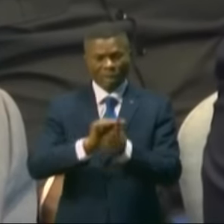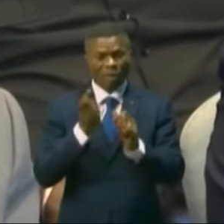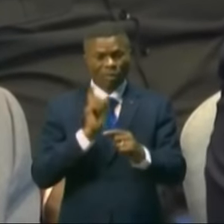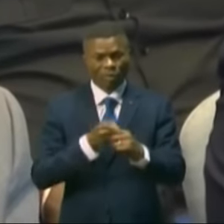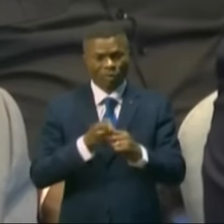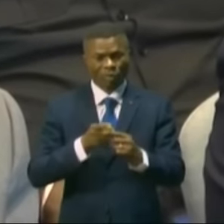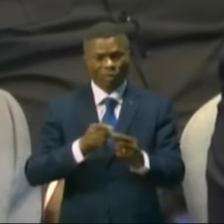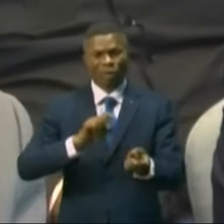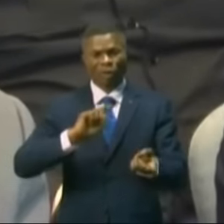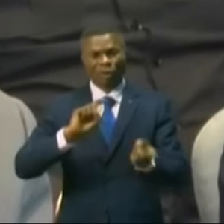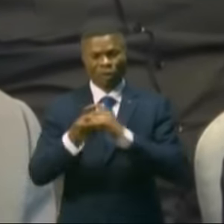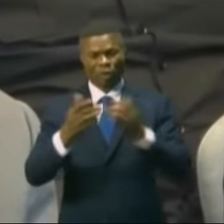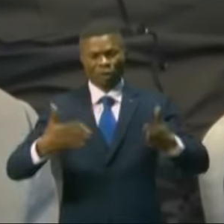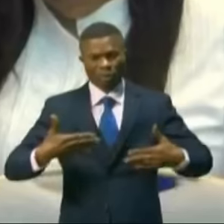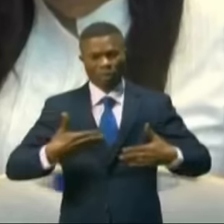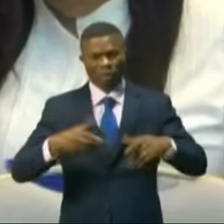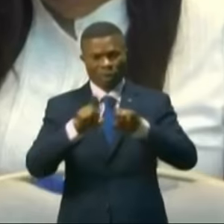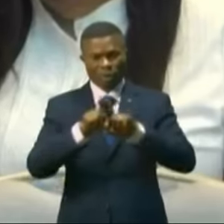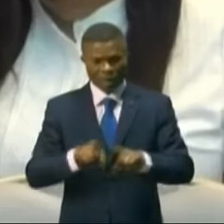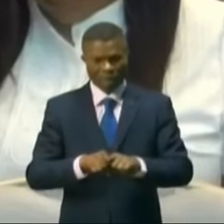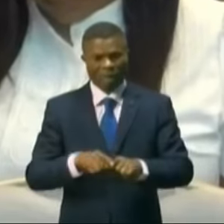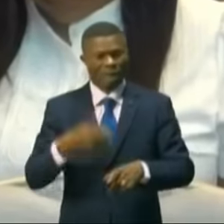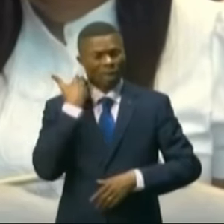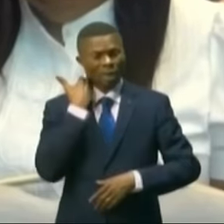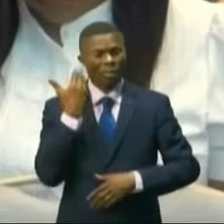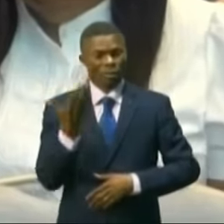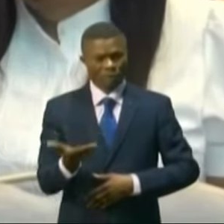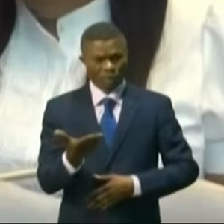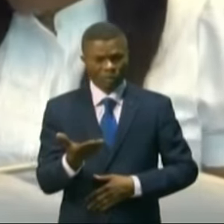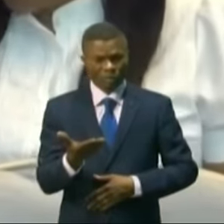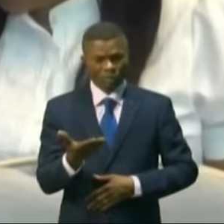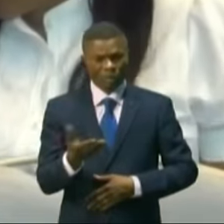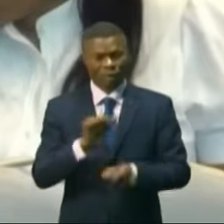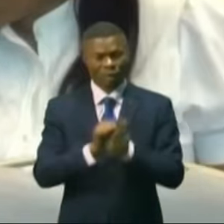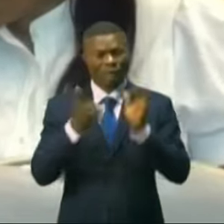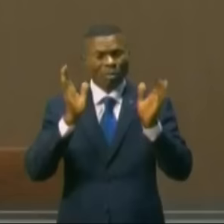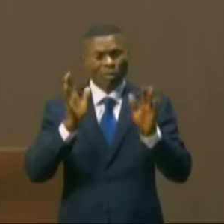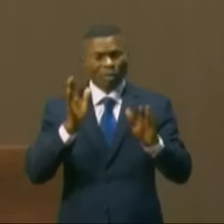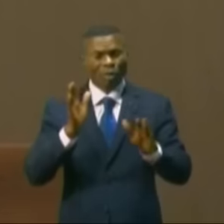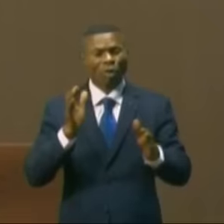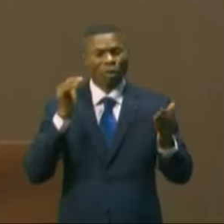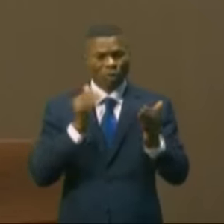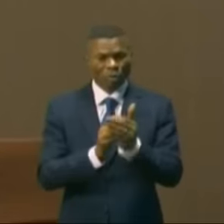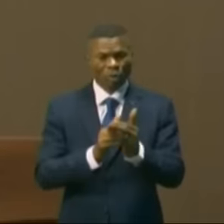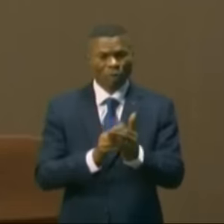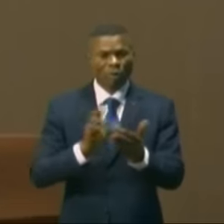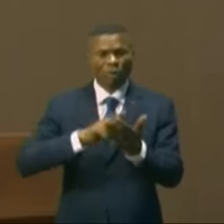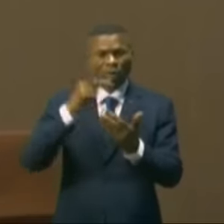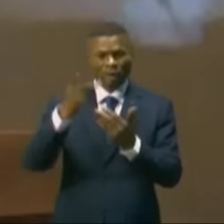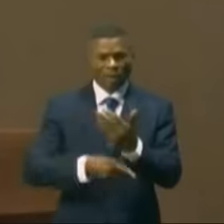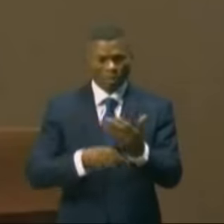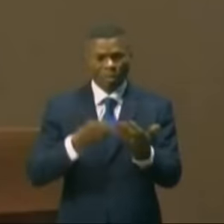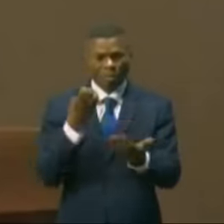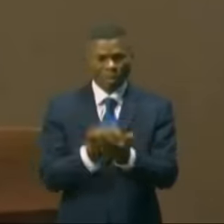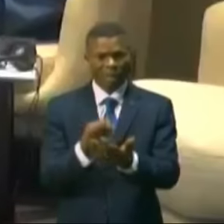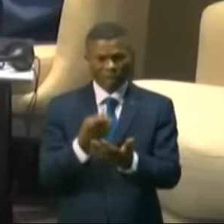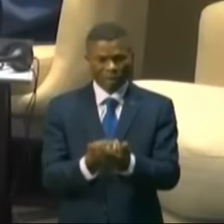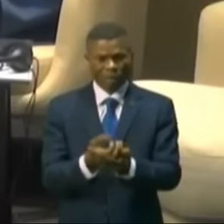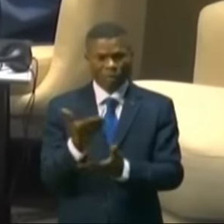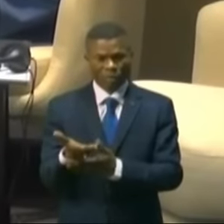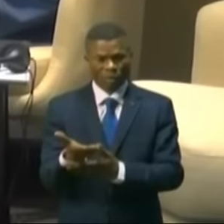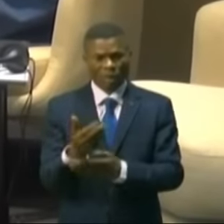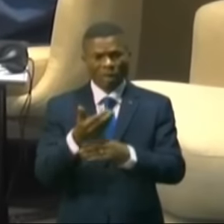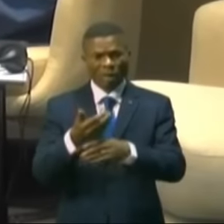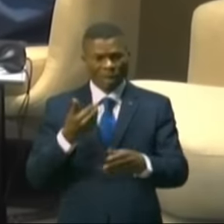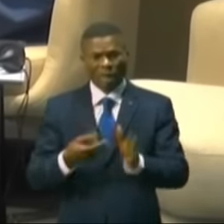changement climatique et aux pandémies, ayant des incidences majeures sur le plan macroéconomique, avant